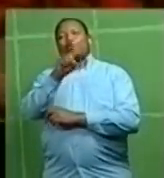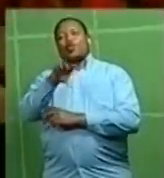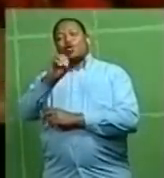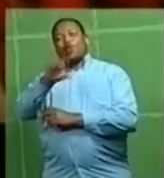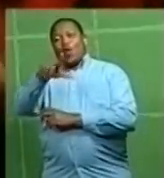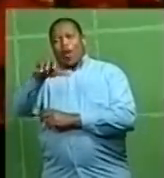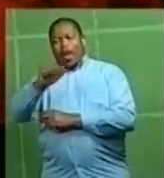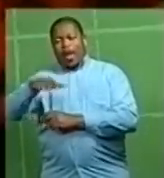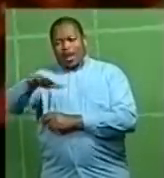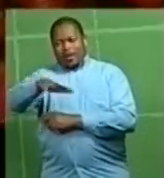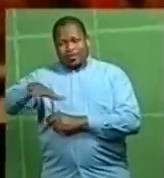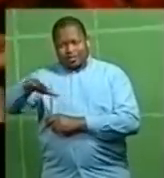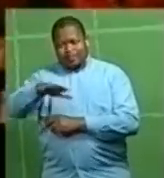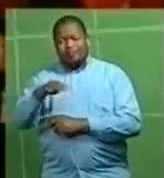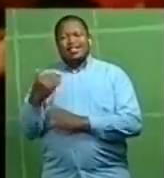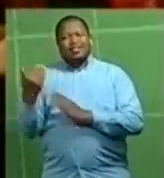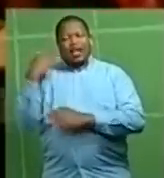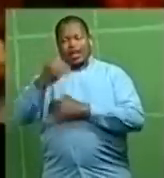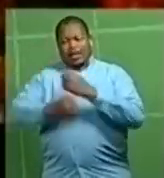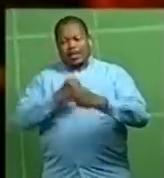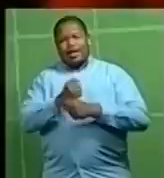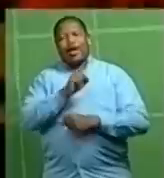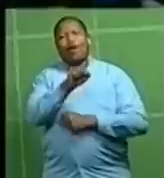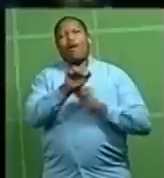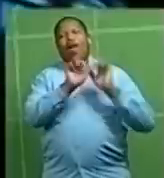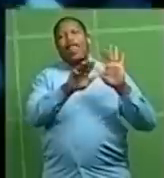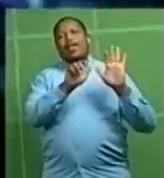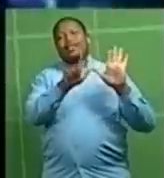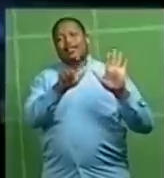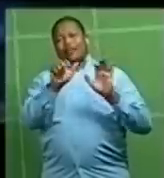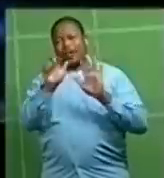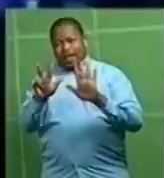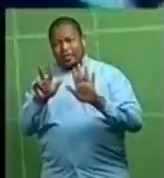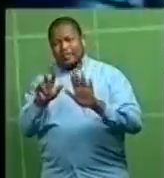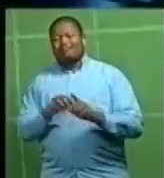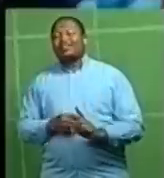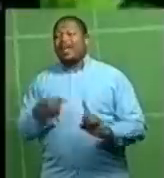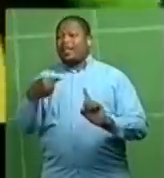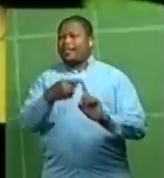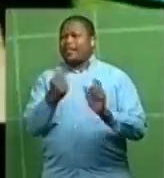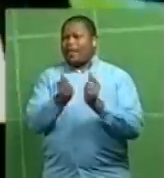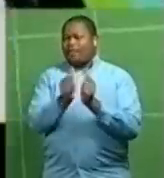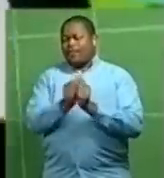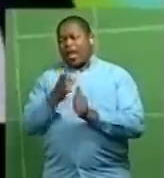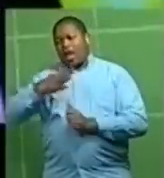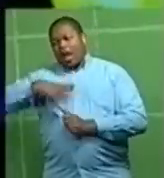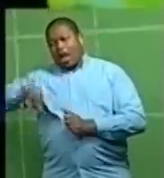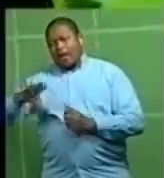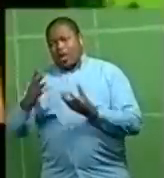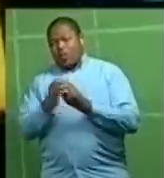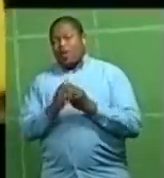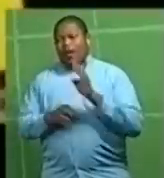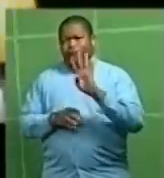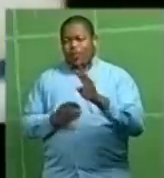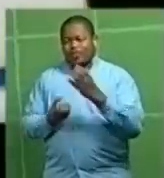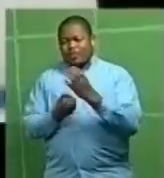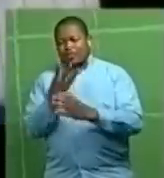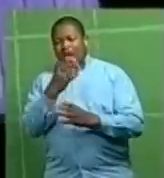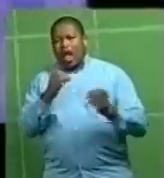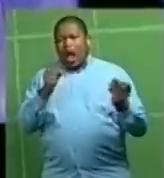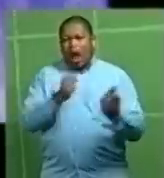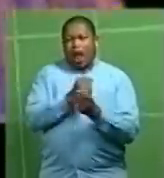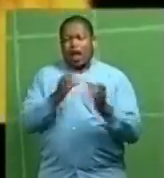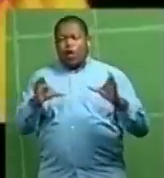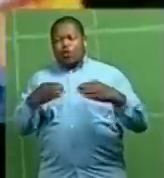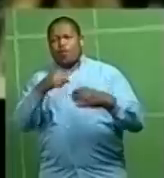ngekuthi iChiscop kuthi ngeminyaka wonga 1999 wabese uqala ukuhlabela yedwa kuphumelela kwakhe njengemhlabeli uhamba